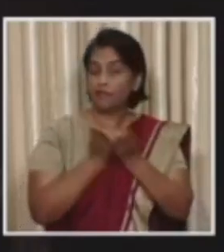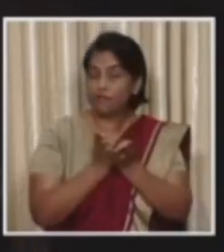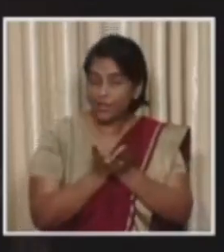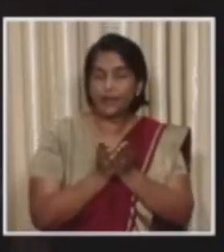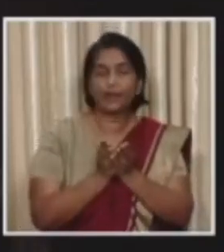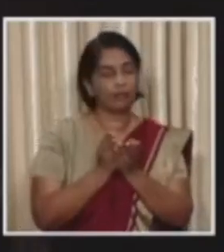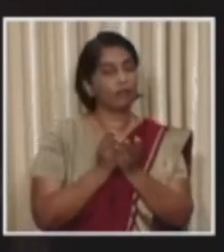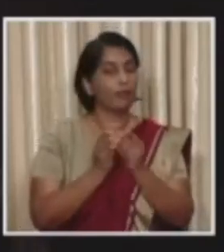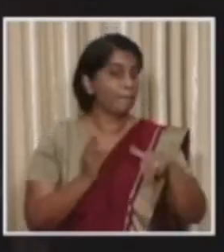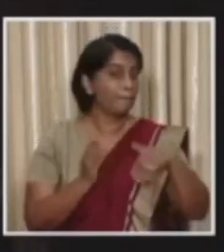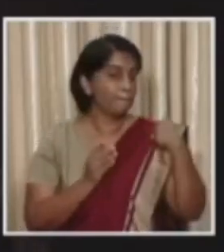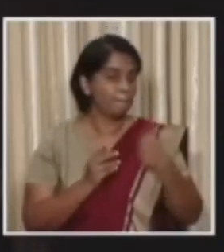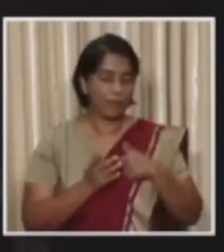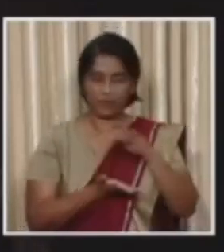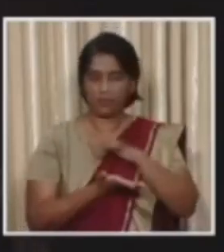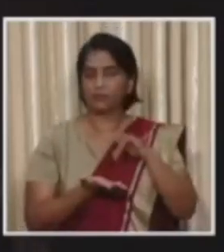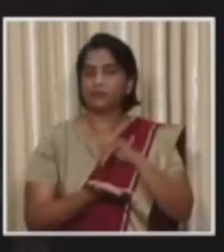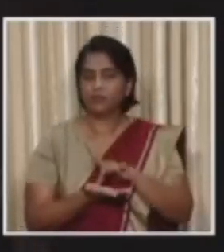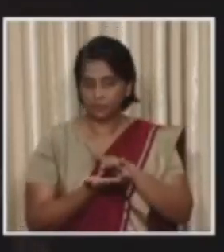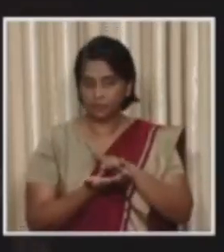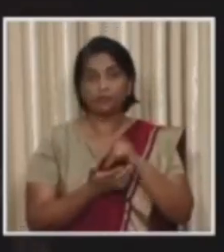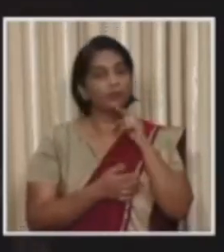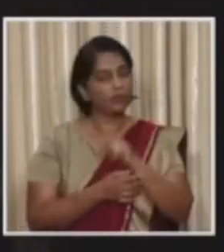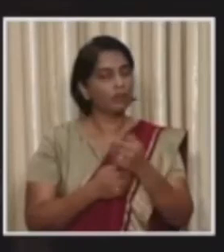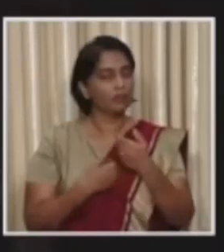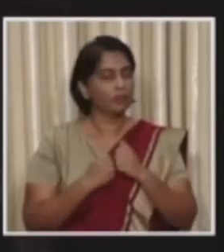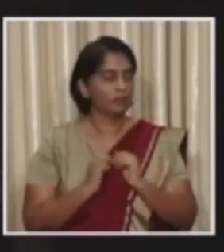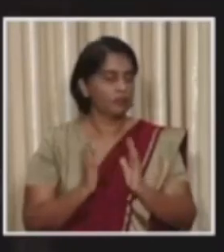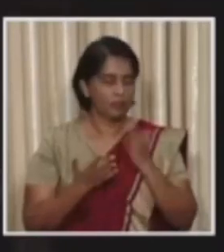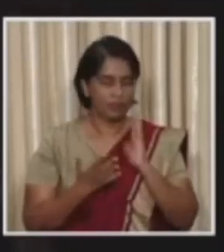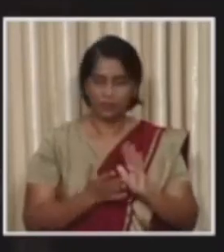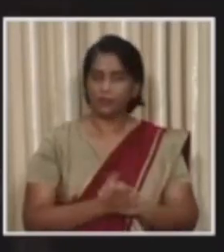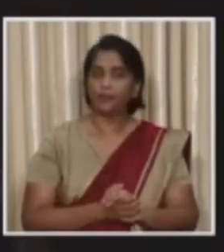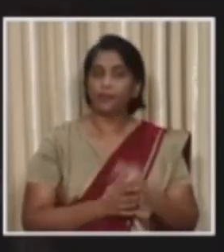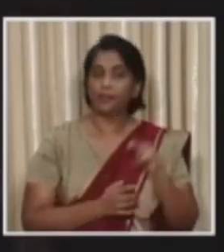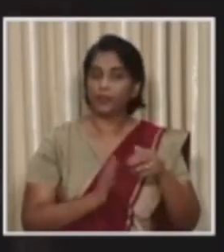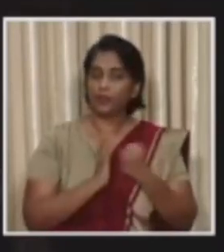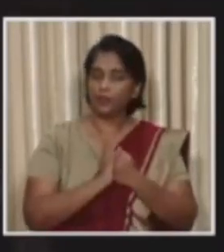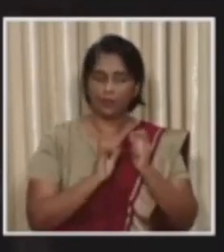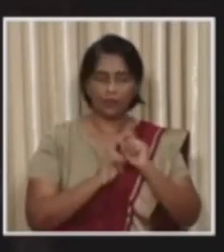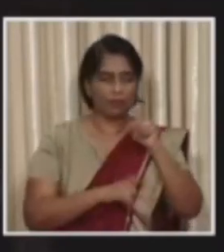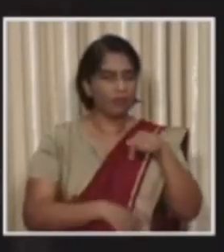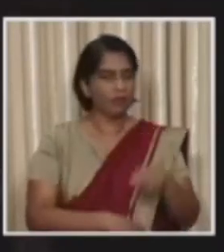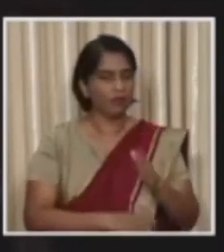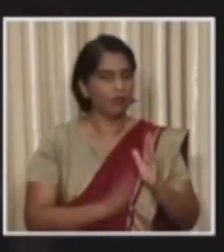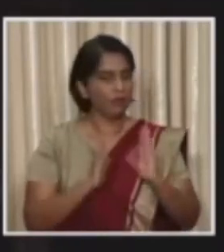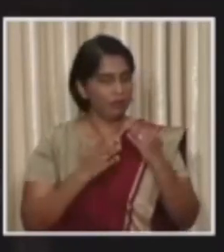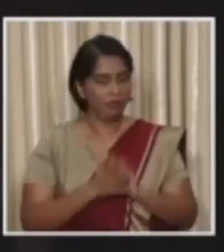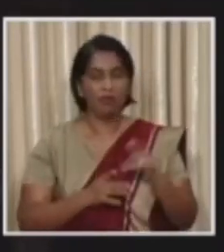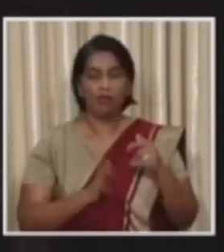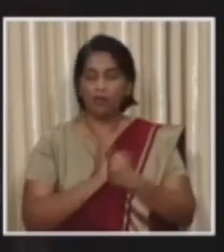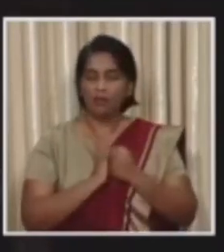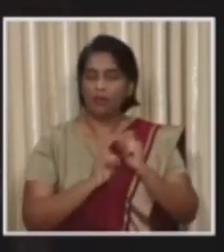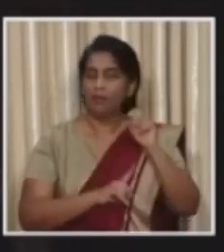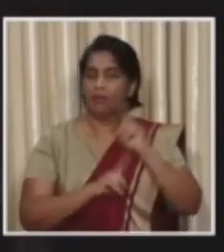මේ රටේ ප්‍රධාන කේන්ද්‍රයක් කර ගැනීම. එය අපි පටන් ගත යුතුයි. මේ ගරු සභාව පටන් ගත යුතුයි. මේ ගරු සභාව